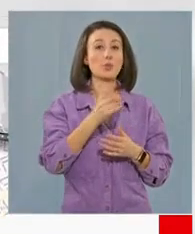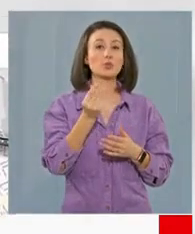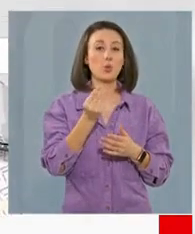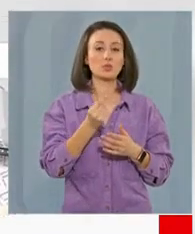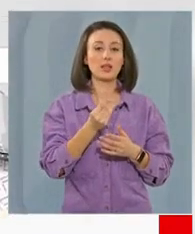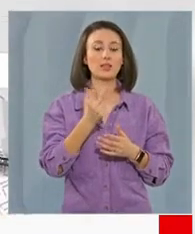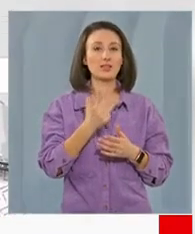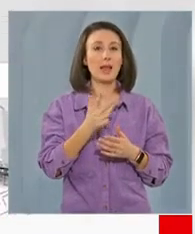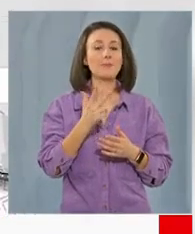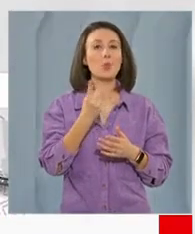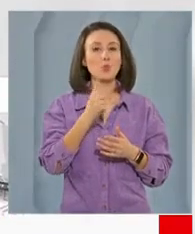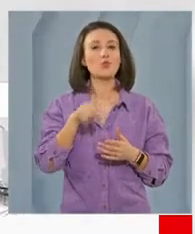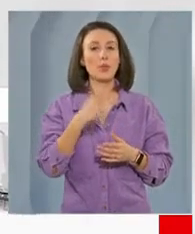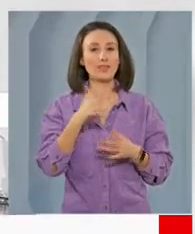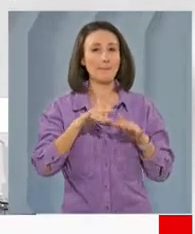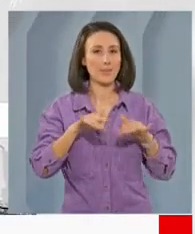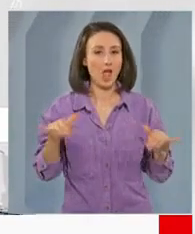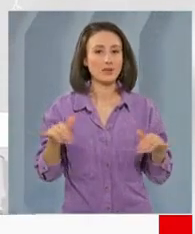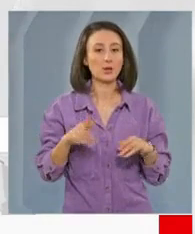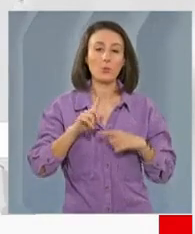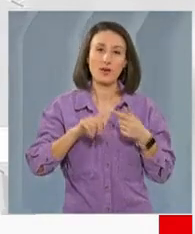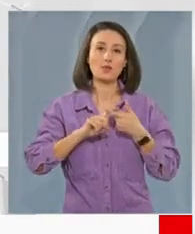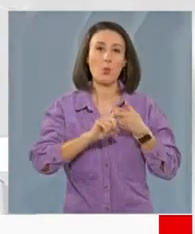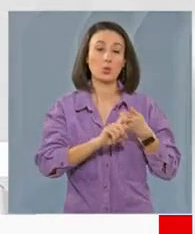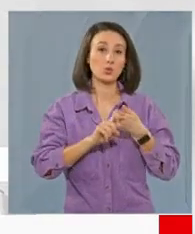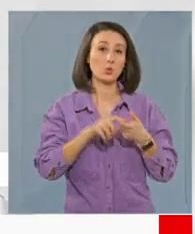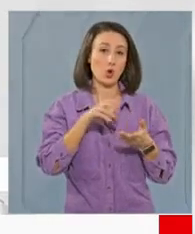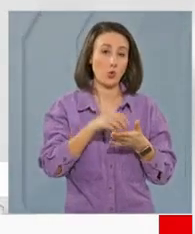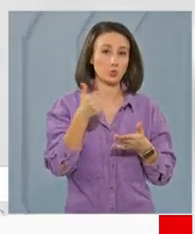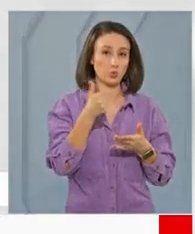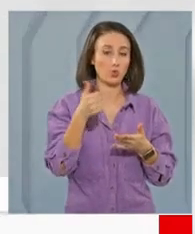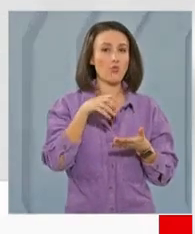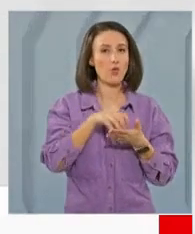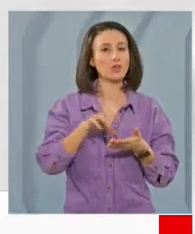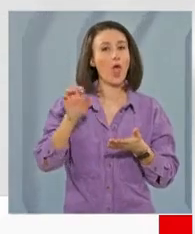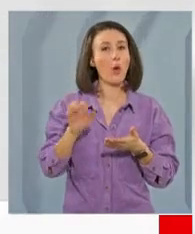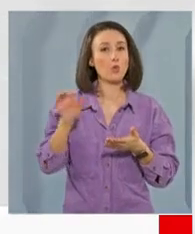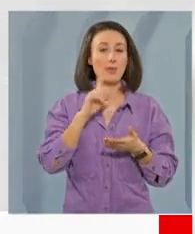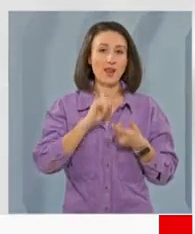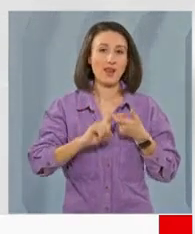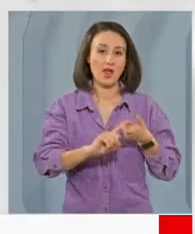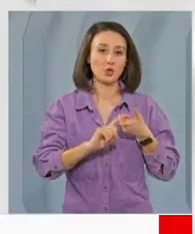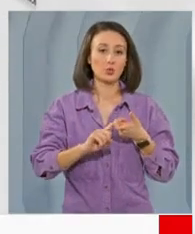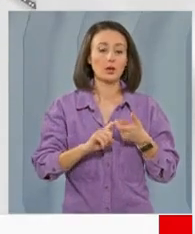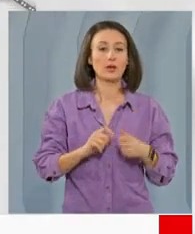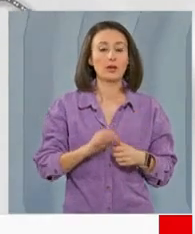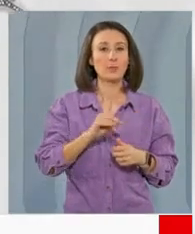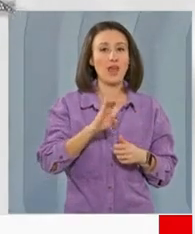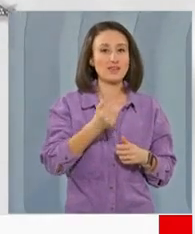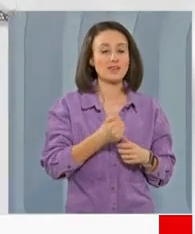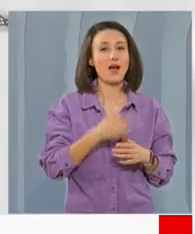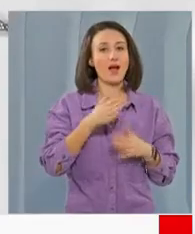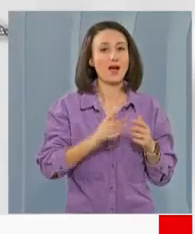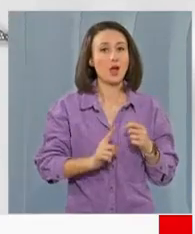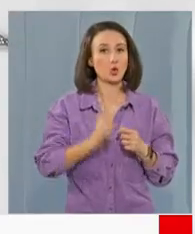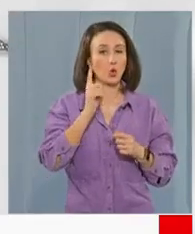1,3 miliarde de lei El Ar urma să facă conexiunea cu lotul 1 finanțat din fonduri europene care face legătura dintre cartierul Băneasa și